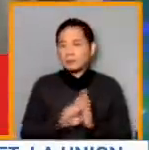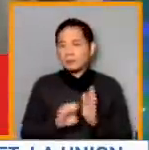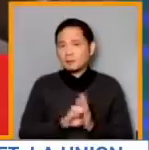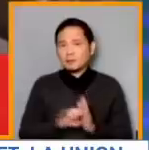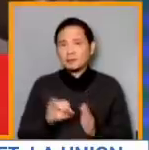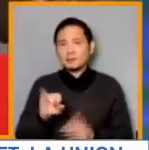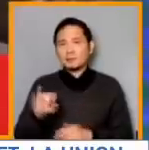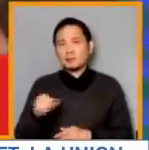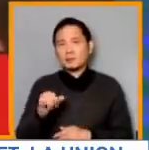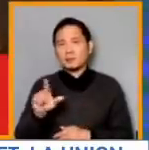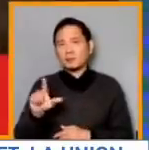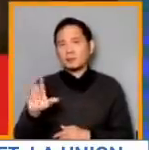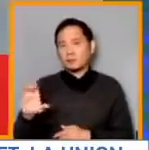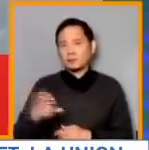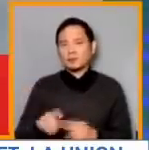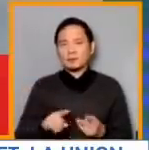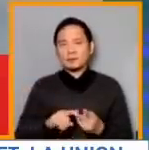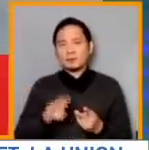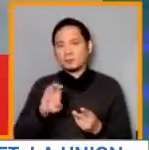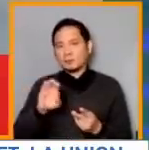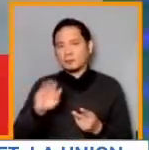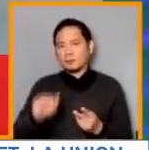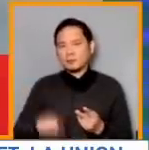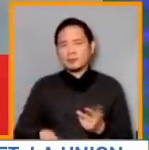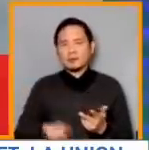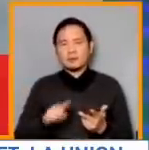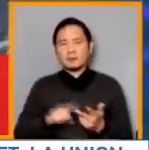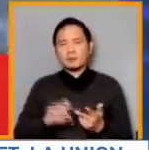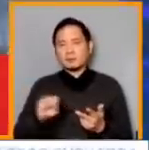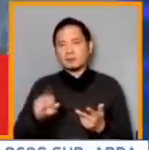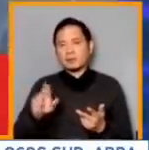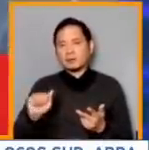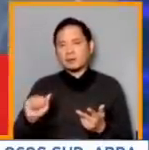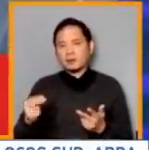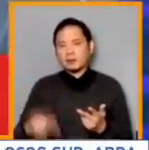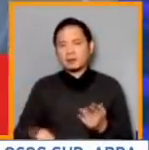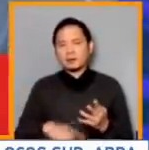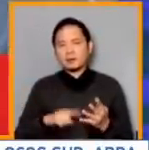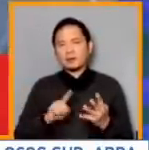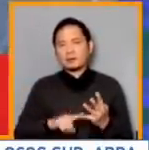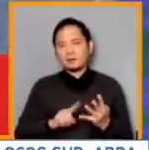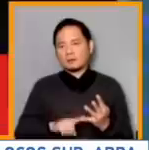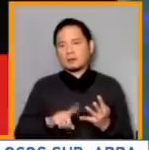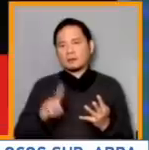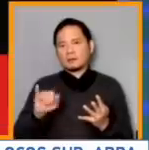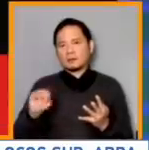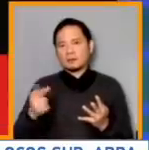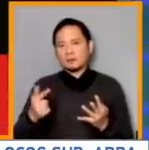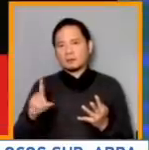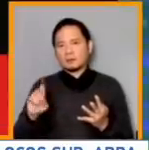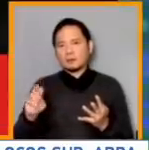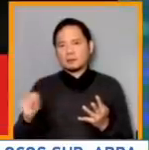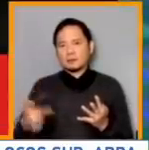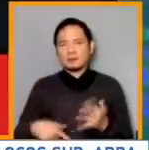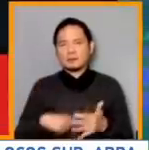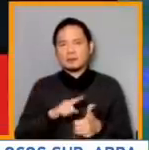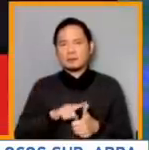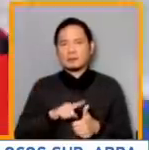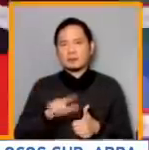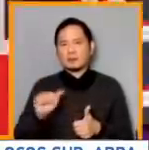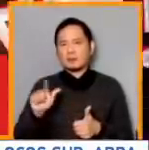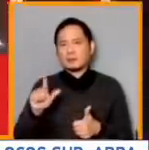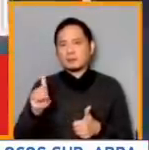Cruz, Bea Alonso, Sara Geronimo, maging ni Ding Dong Dantes, Alden Richards,